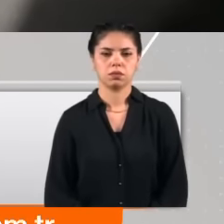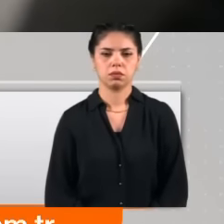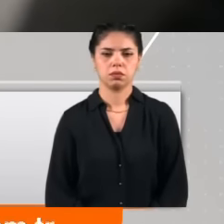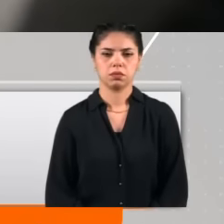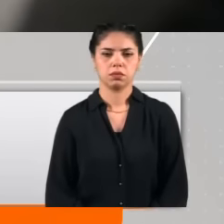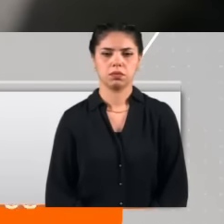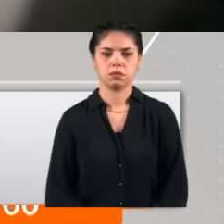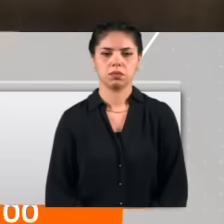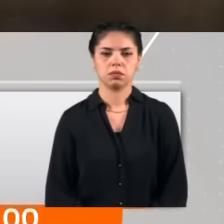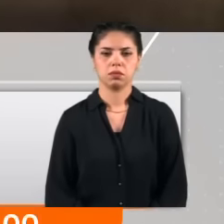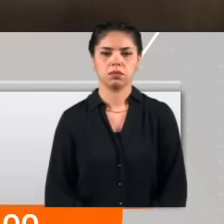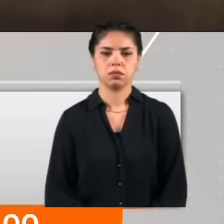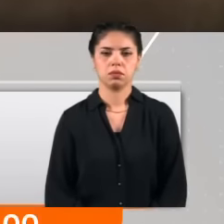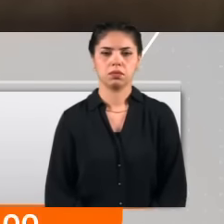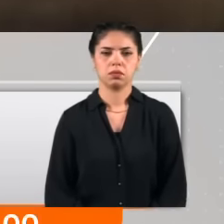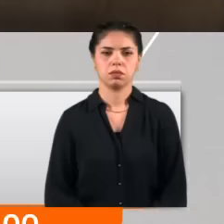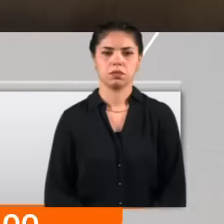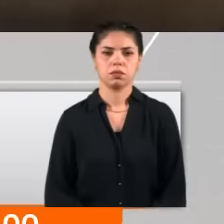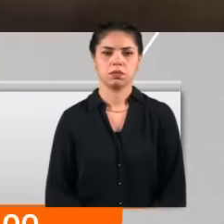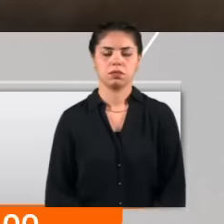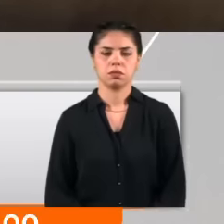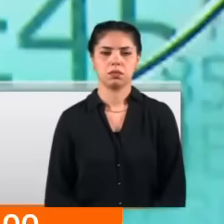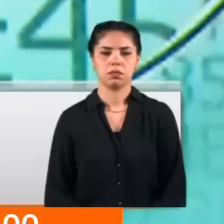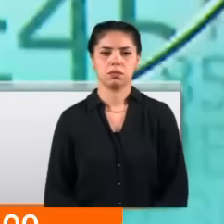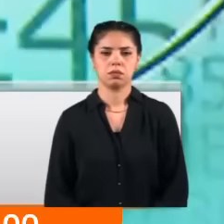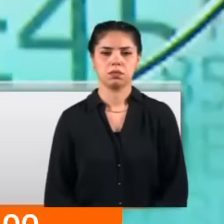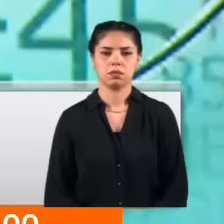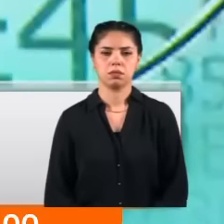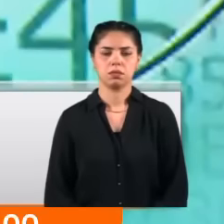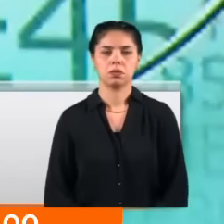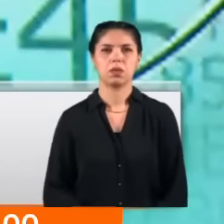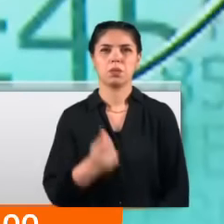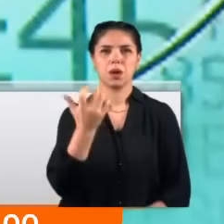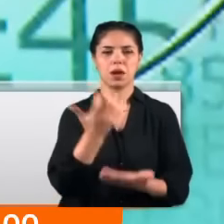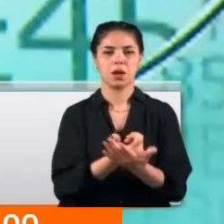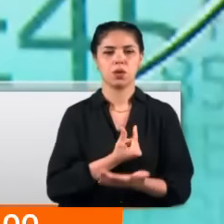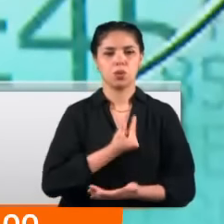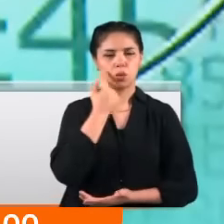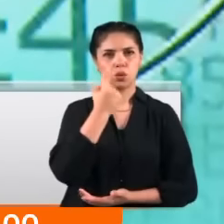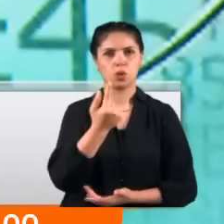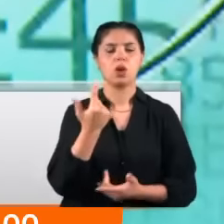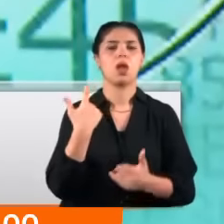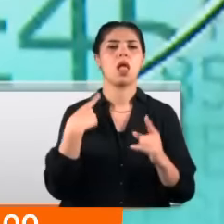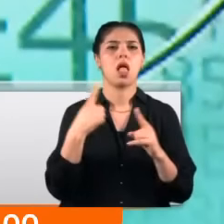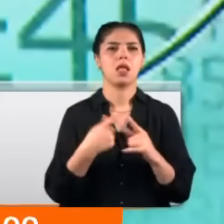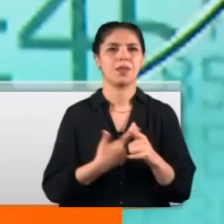Benden dönen para 800 bin lira para civarı. Para kazanma umuduyla hesabını